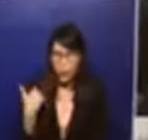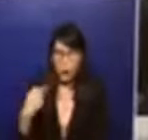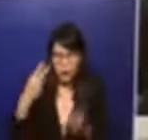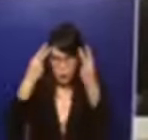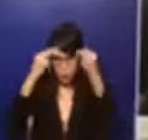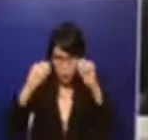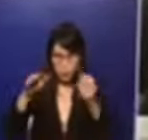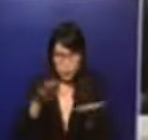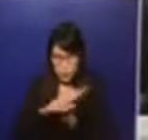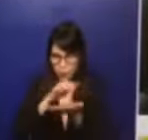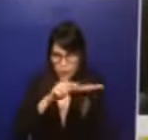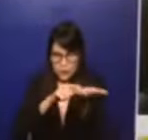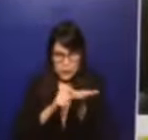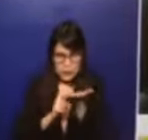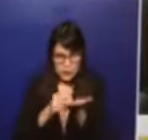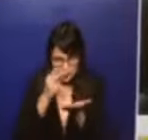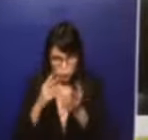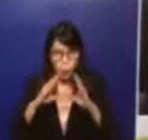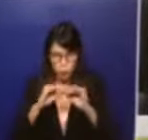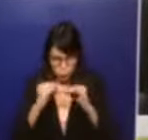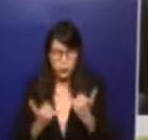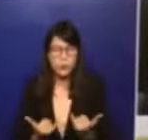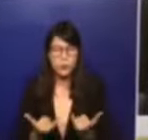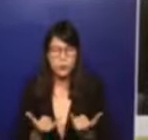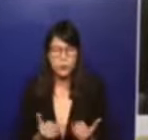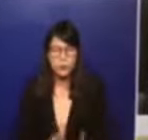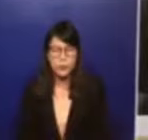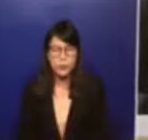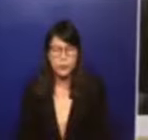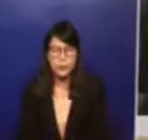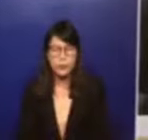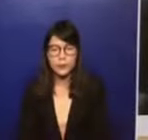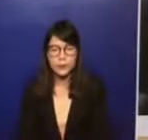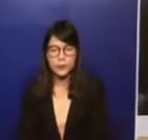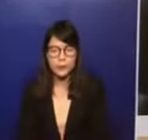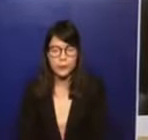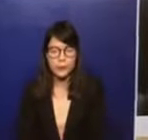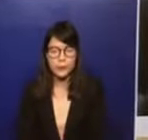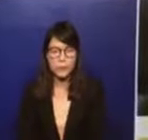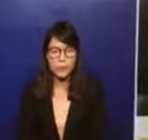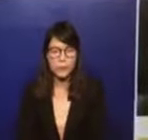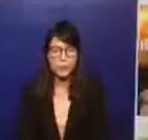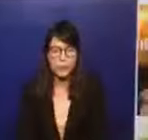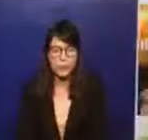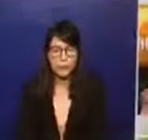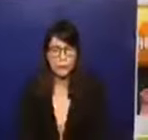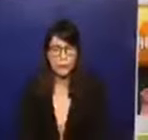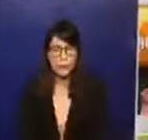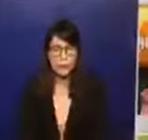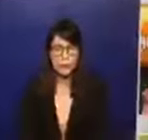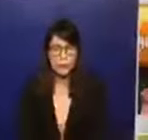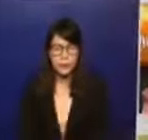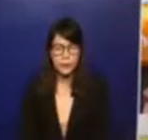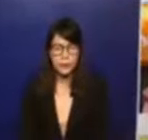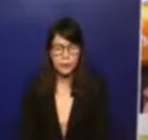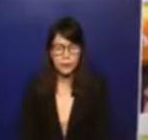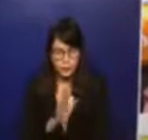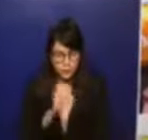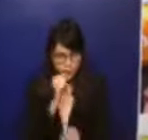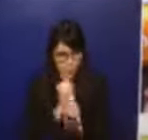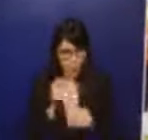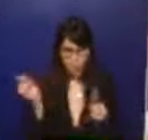แห่งนี้ท่านทำผิดฐ